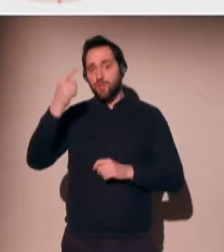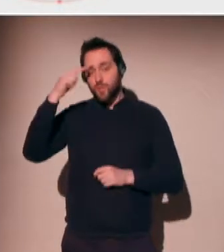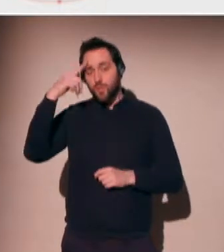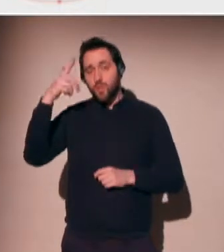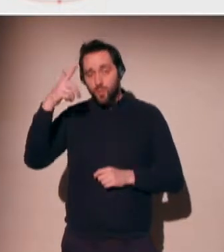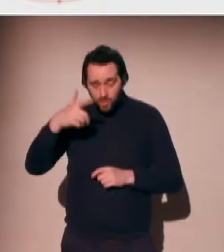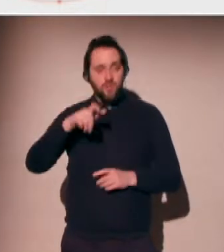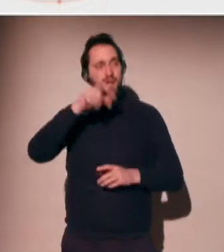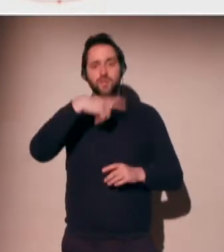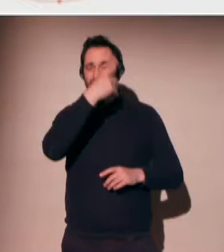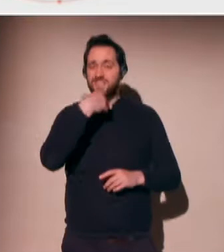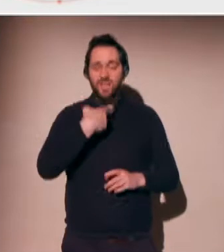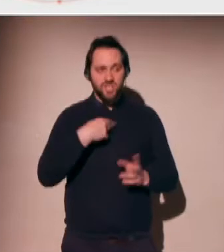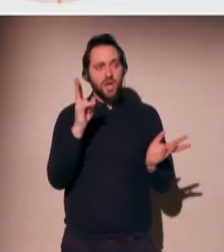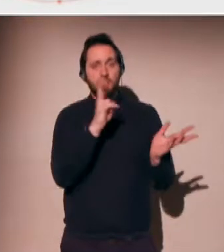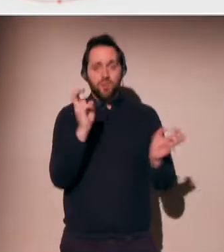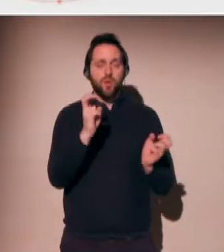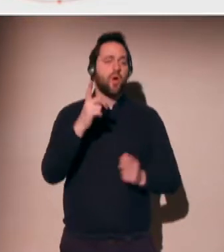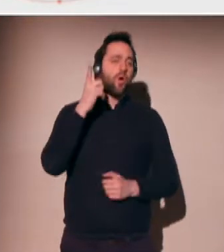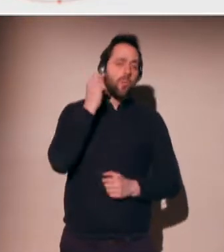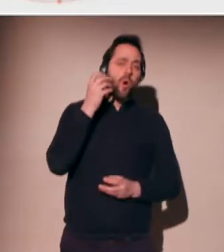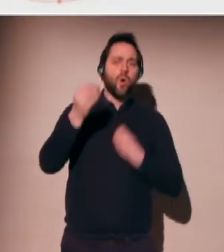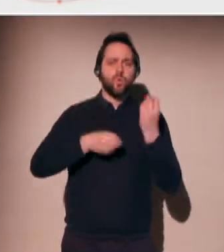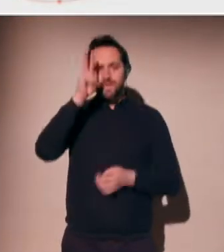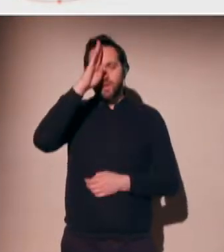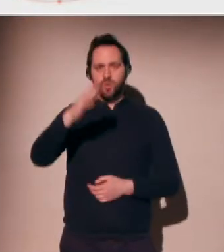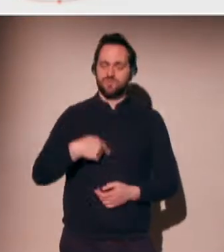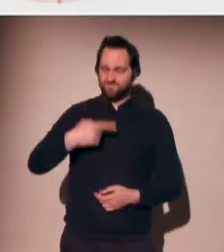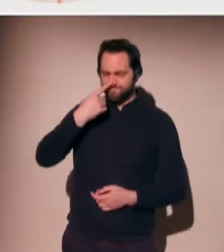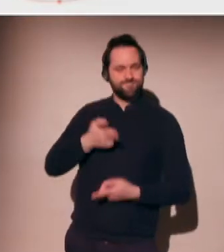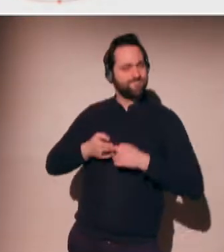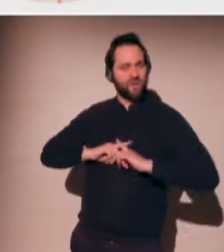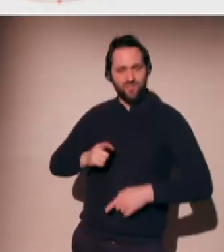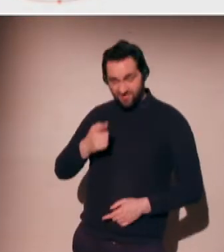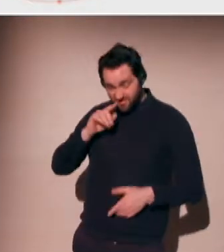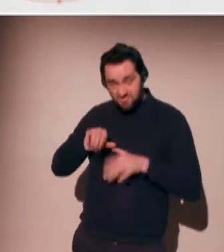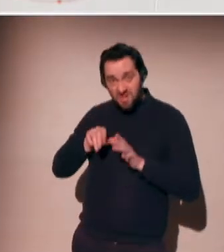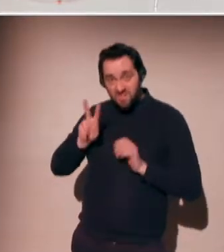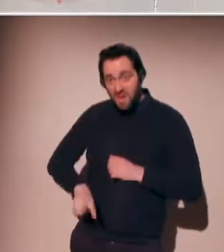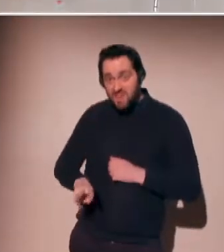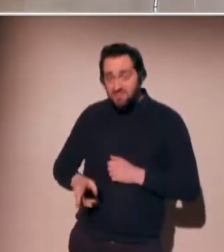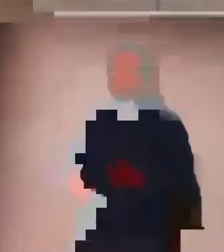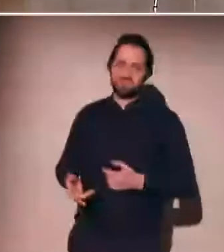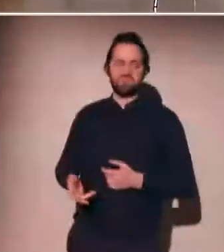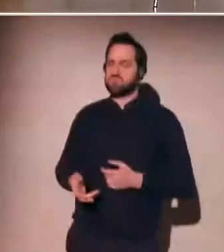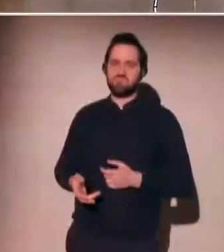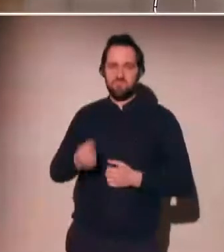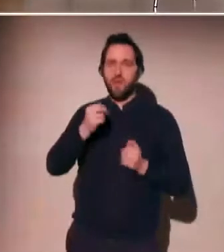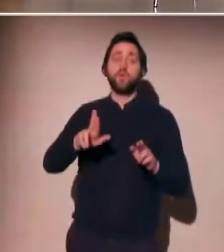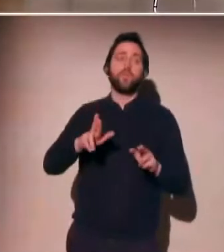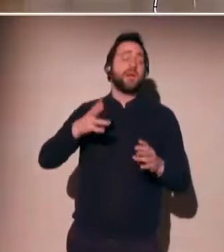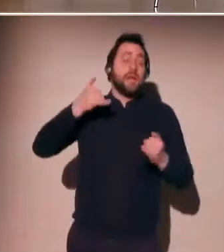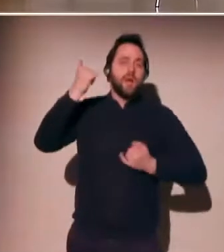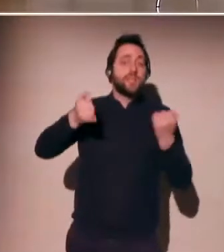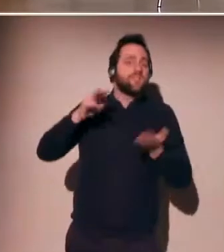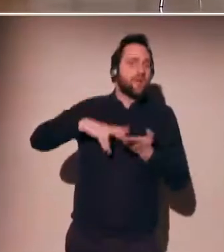l'affirme. Mais imaginez comment ça pourrait être utilisé ailleurs, dans d'autres pays,